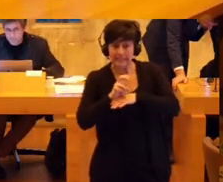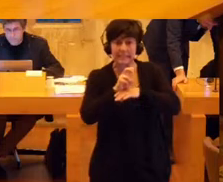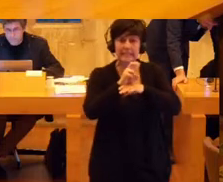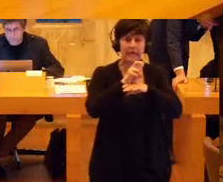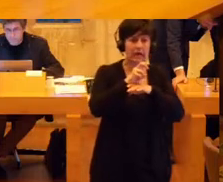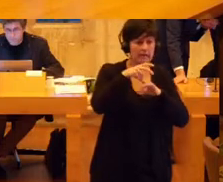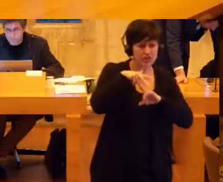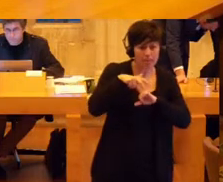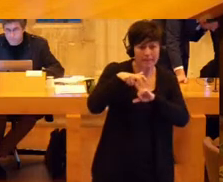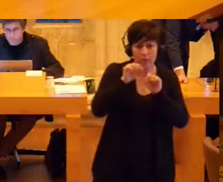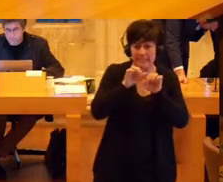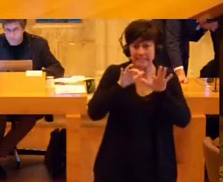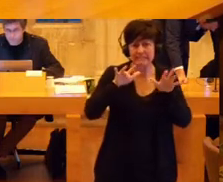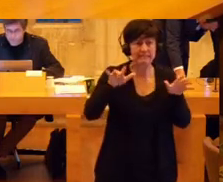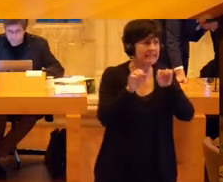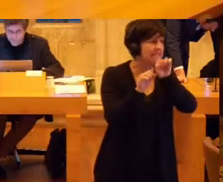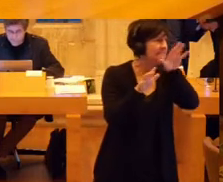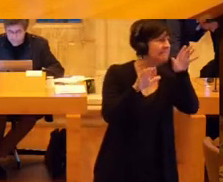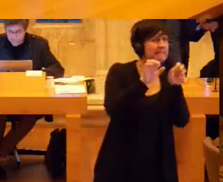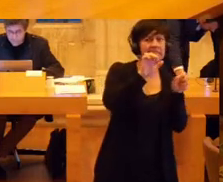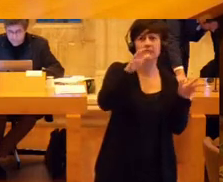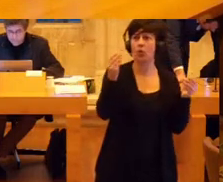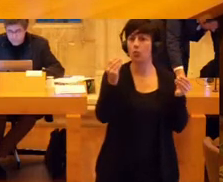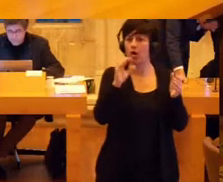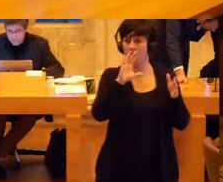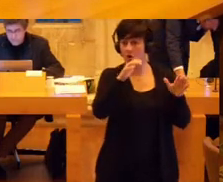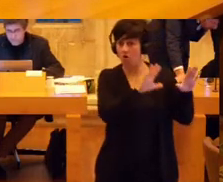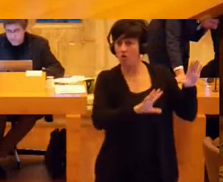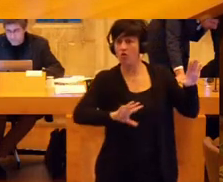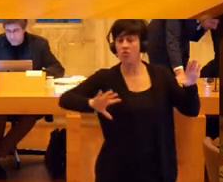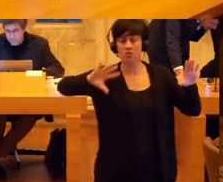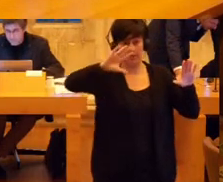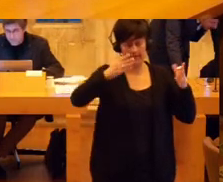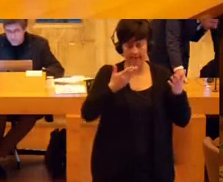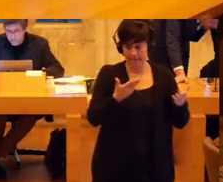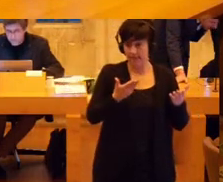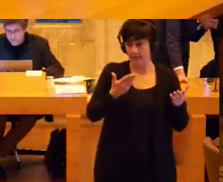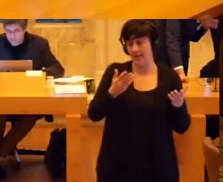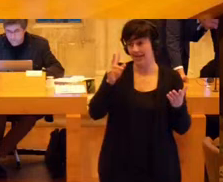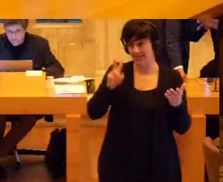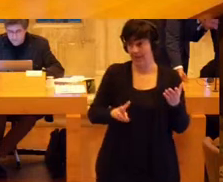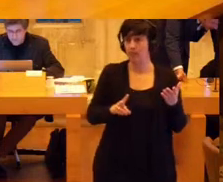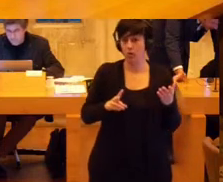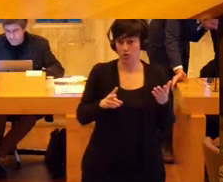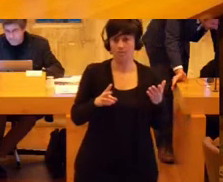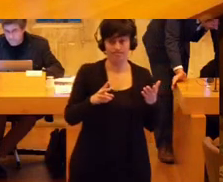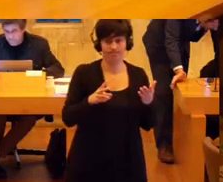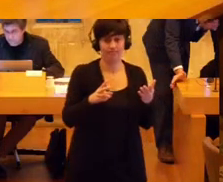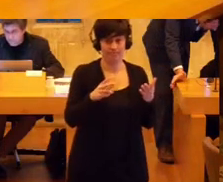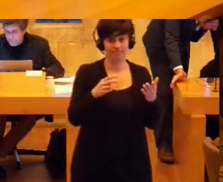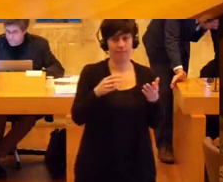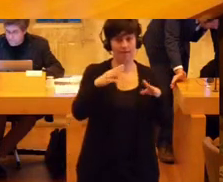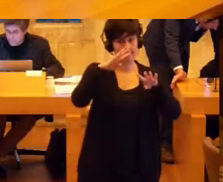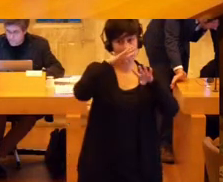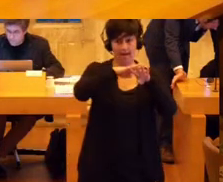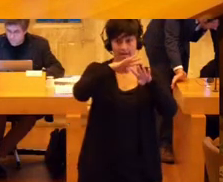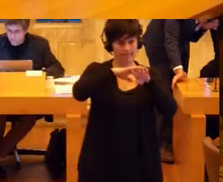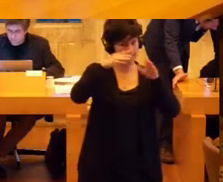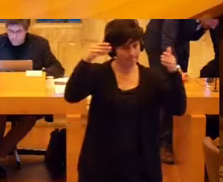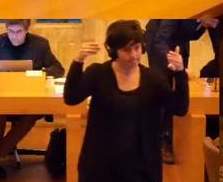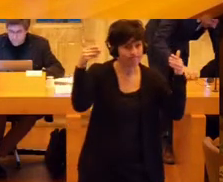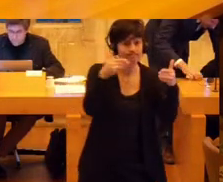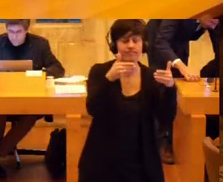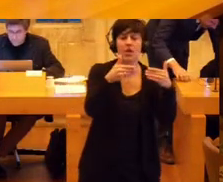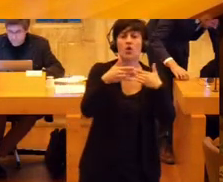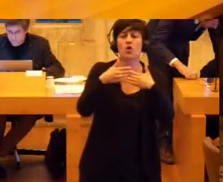mérules sur Caen qui concerne tout un quartier proche